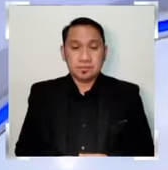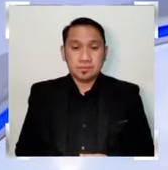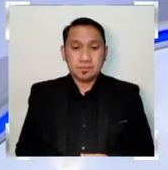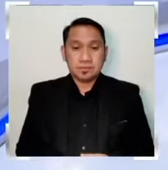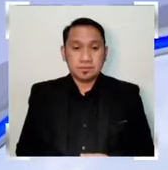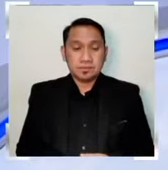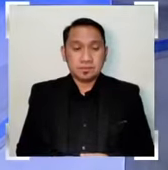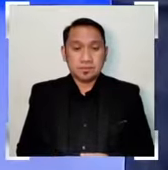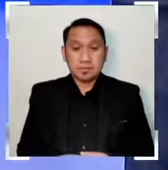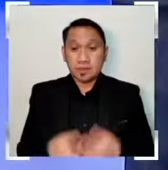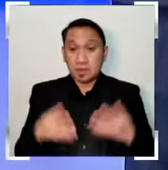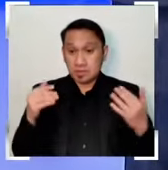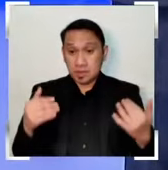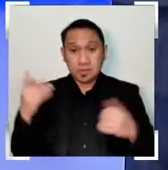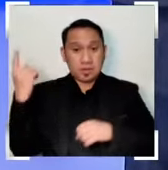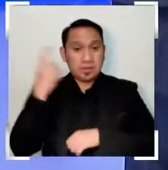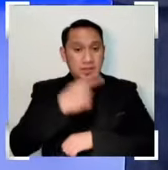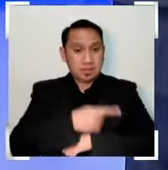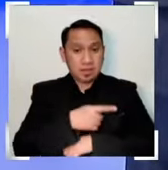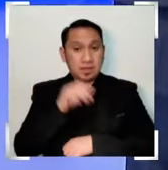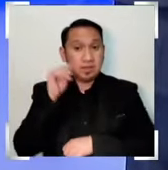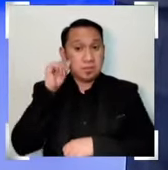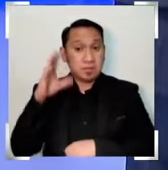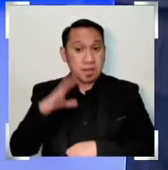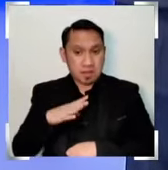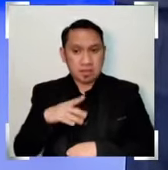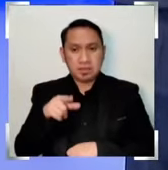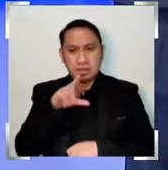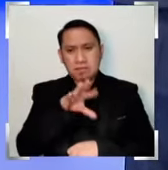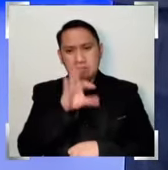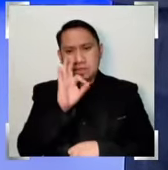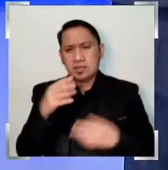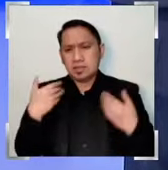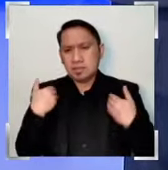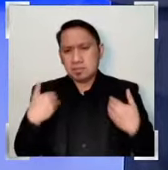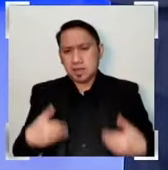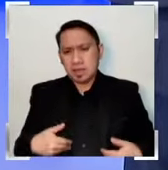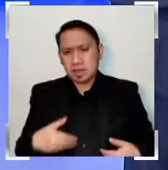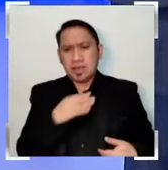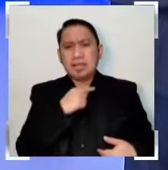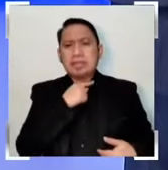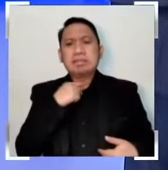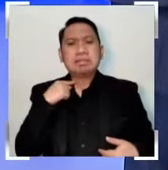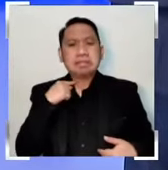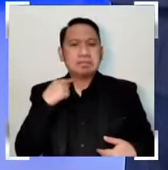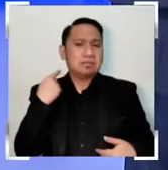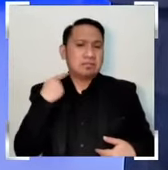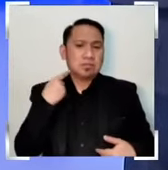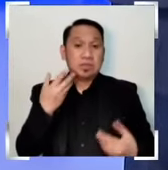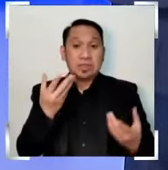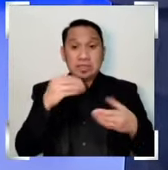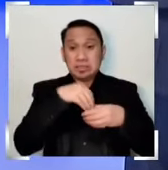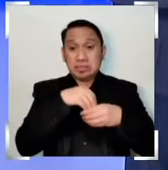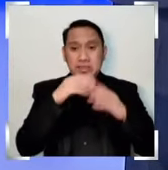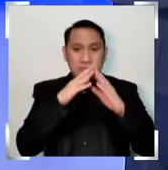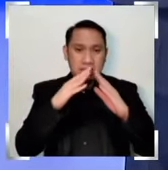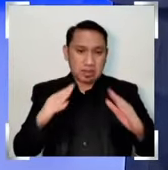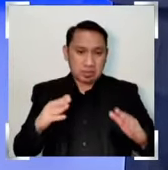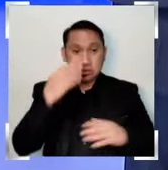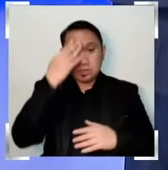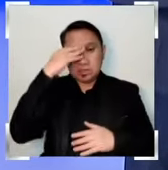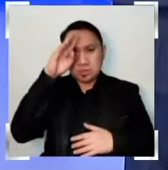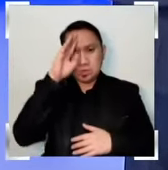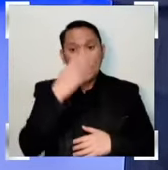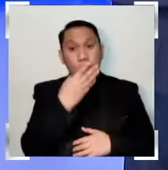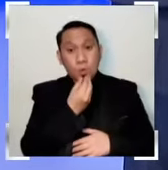Sa mismong kaarawan ng isang ginang, natagpuan siyang patay at lasas ang leeg sa loob ng kanyang bahay sa Cavite. Ang suspect, katiwala ng pamilya